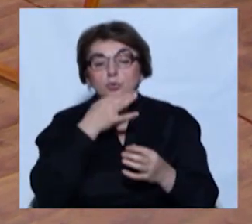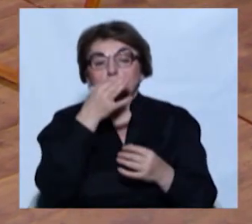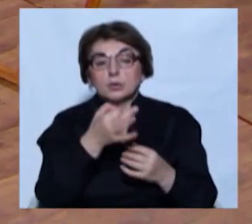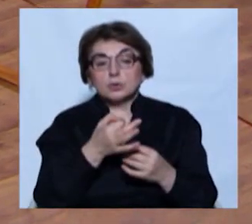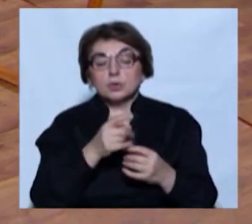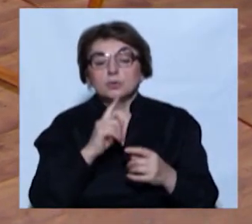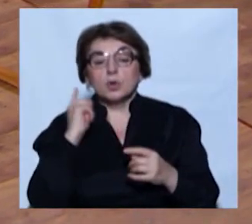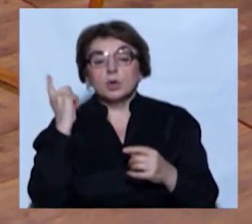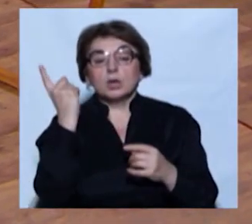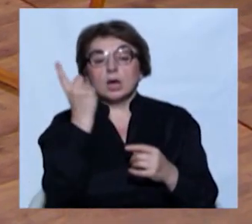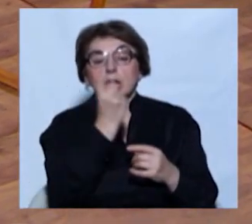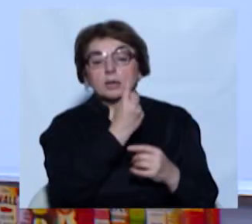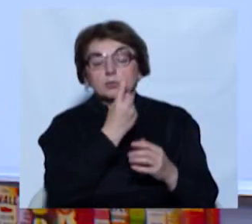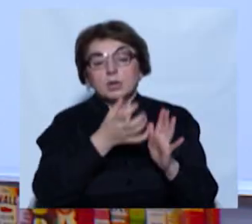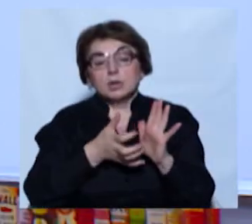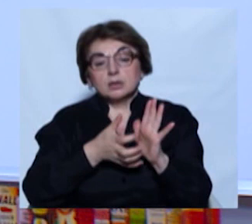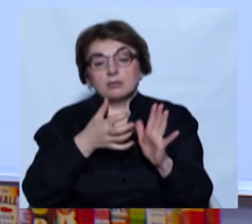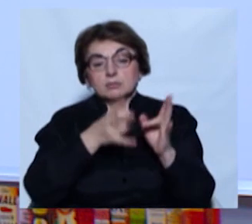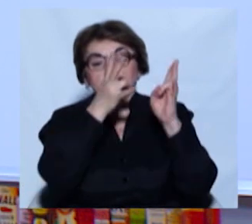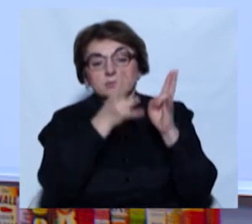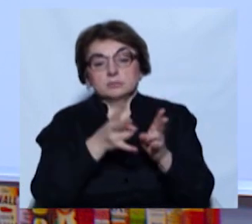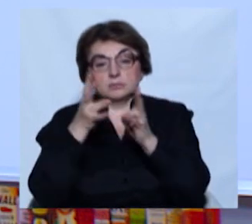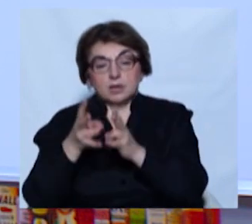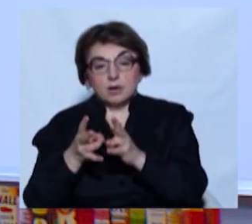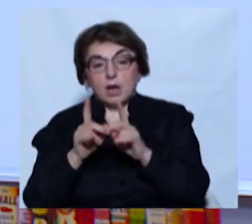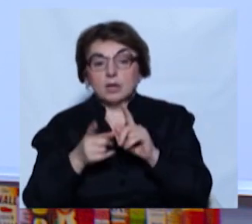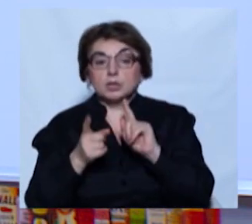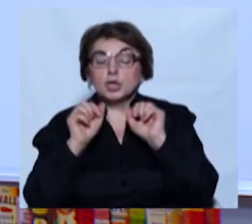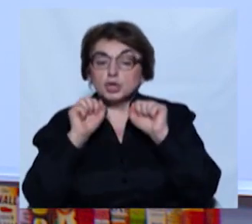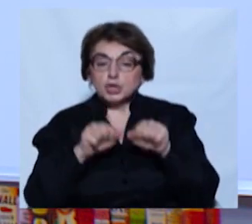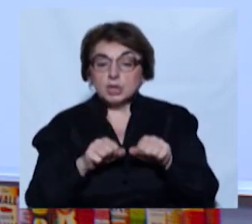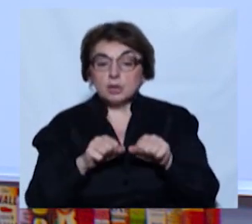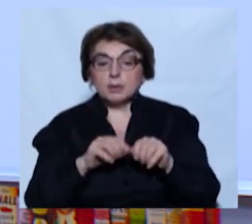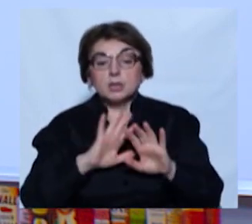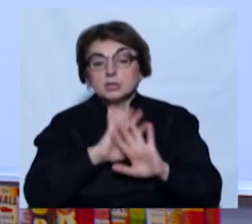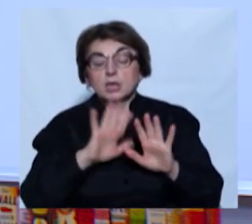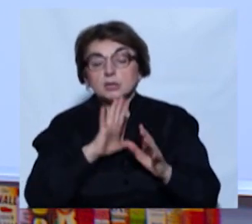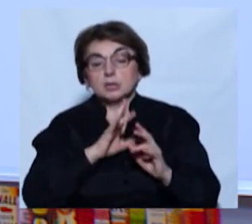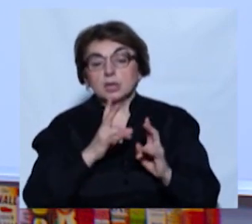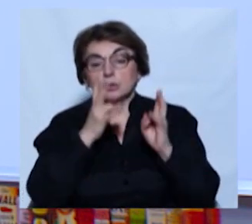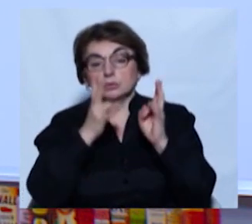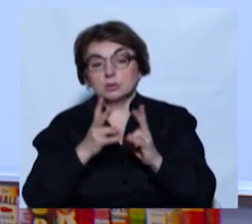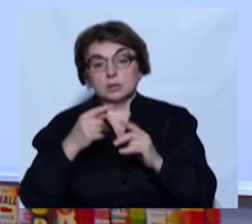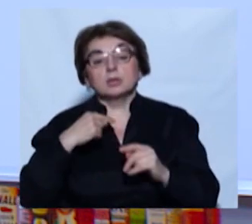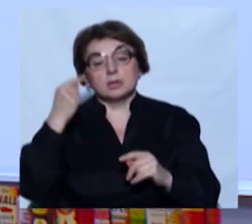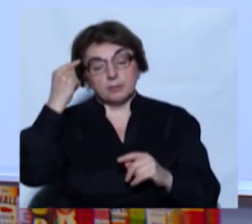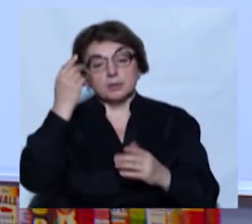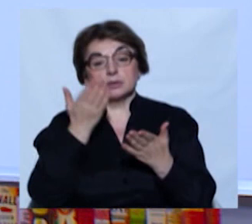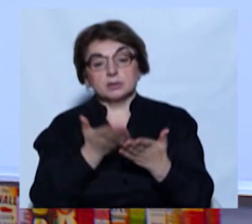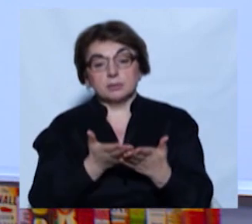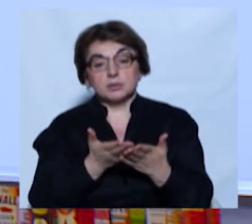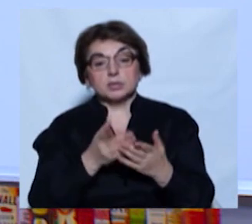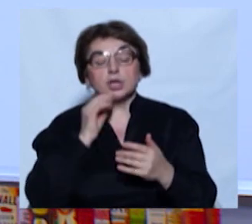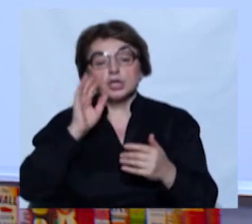რომ გარემოზე იყოს ნაკლები ზიანი მიყენებული ან შესაძლოა საერთოდ არ იყოს ზემოქმედება. დაფიქრდით ამაზე და